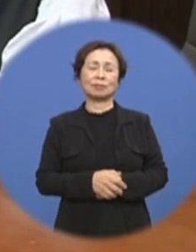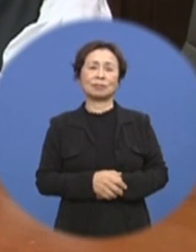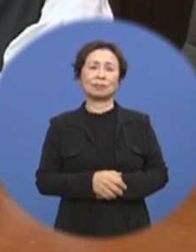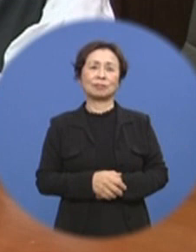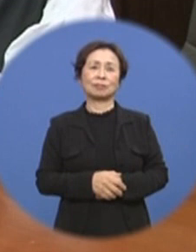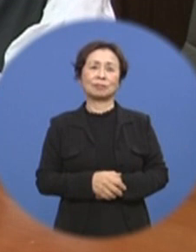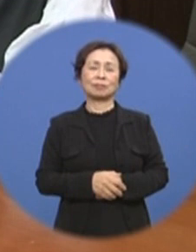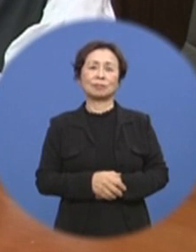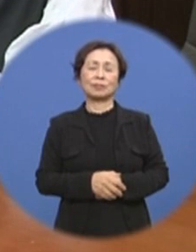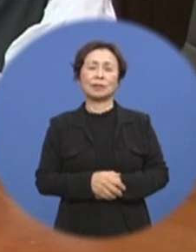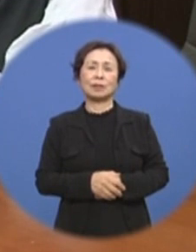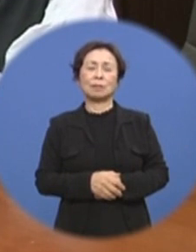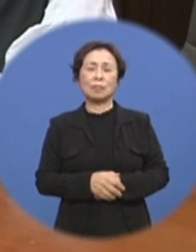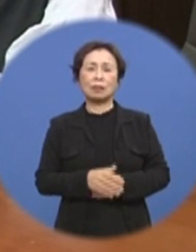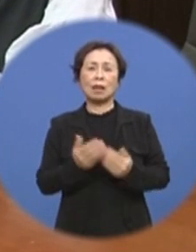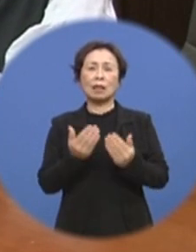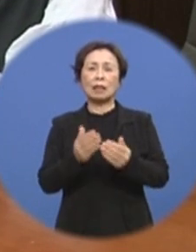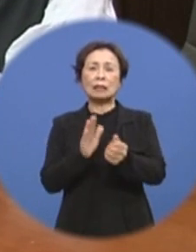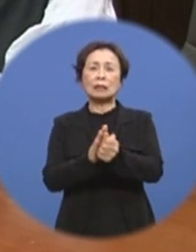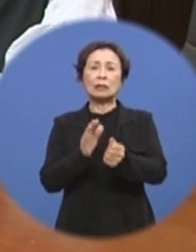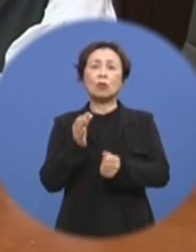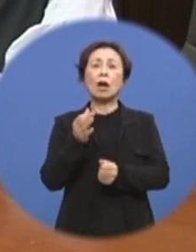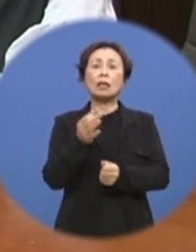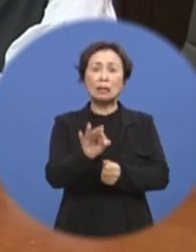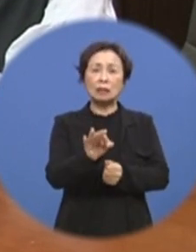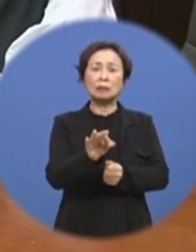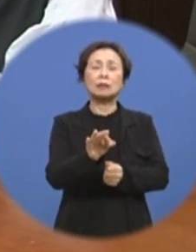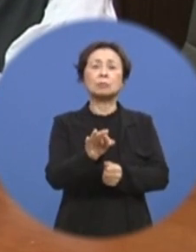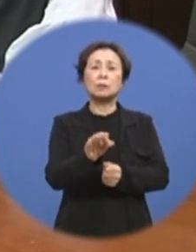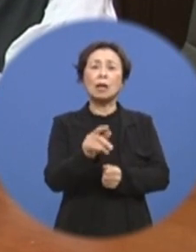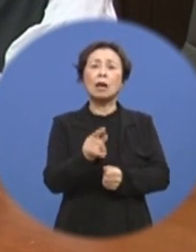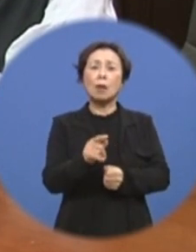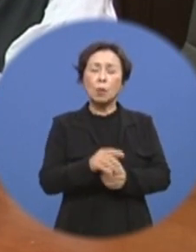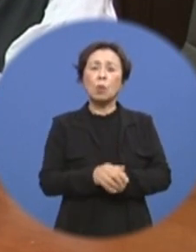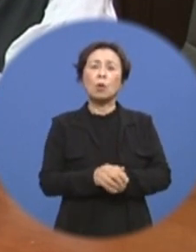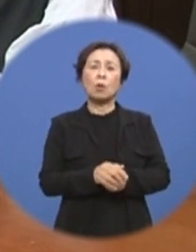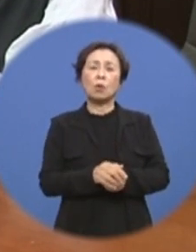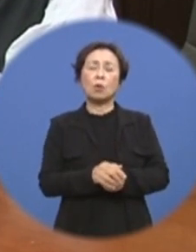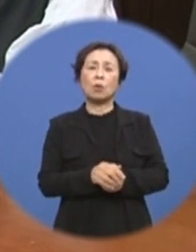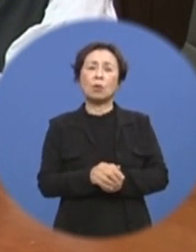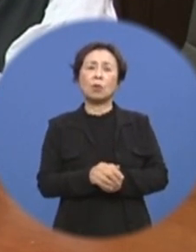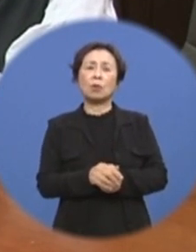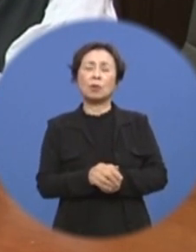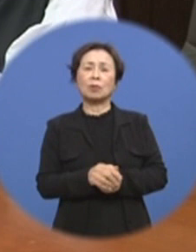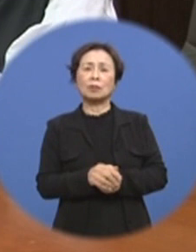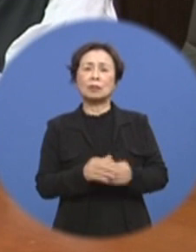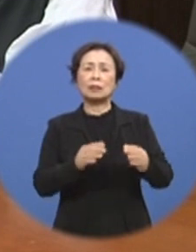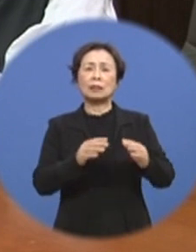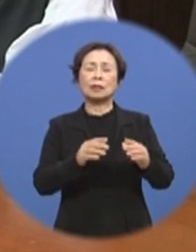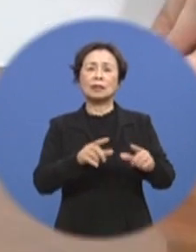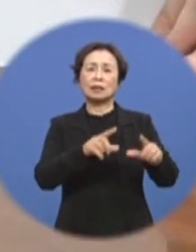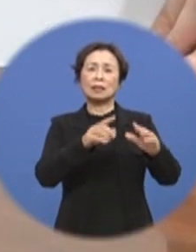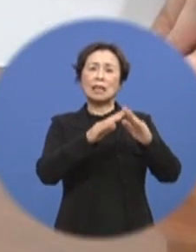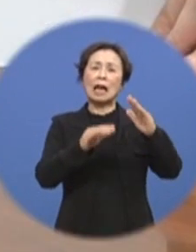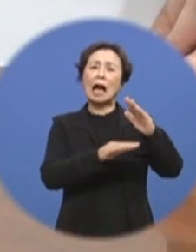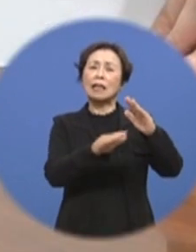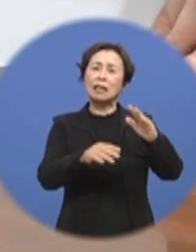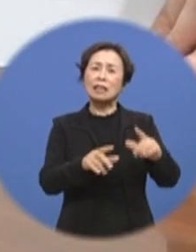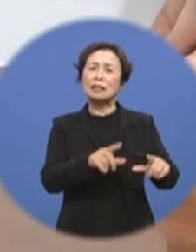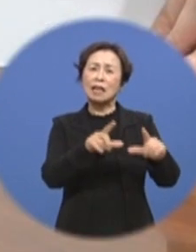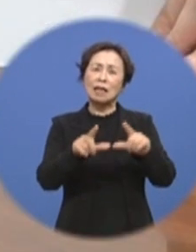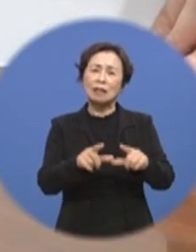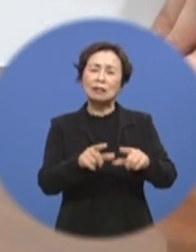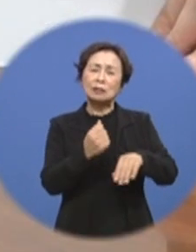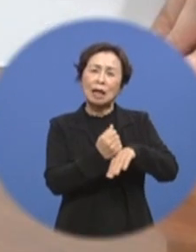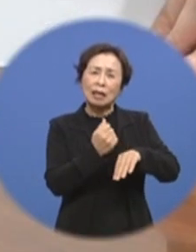あの奨学金なんかも子供さんたくさんいであるいはちょっと辛いじゃないかなんでねそういう時にも